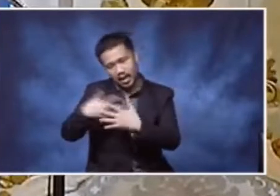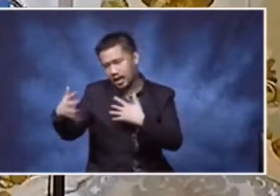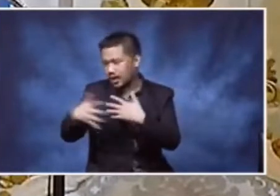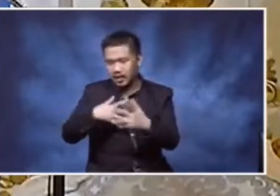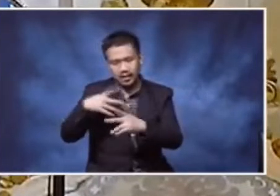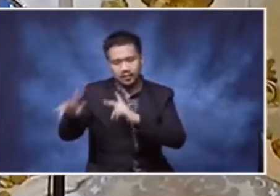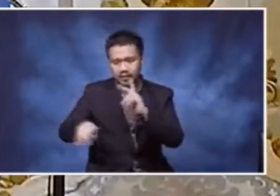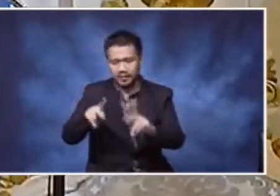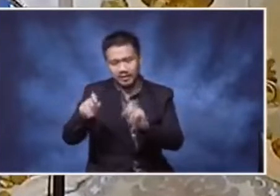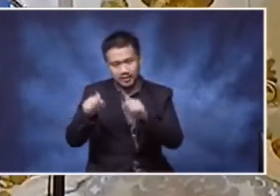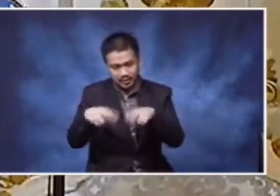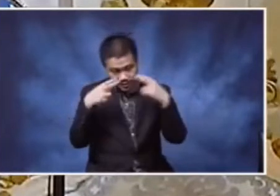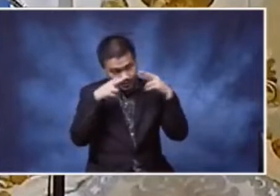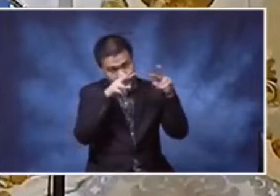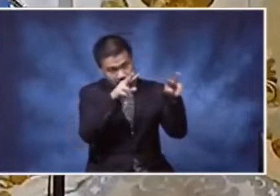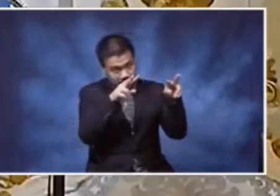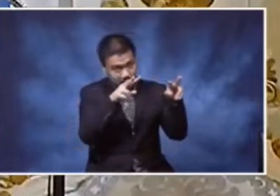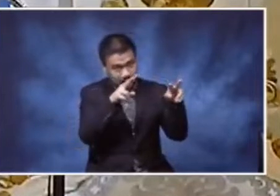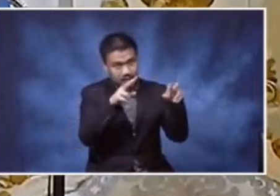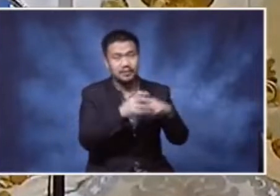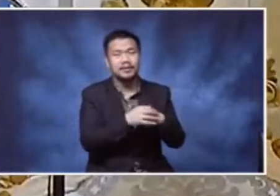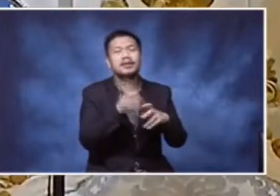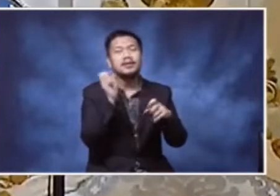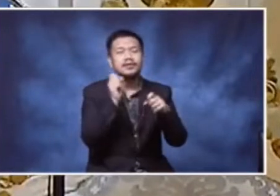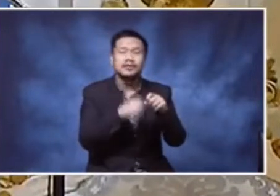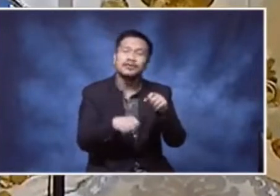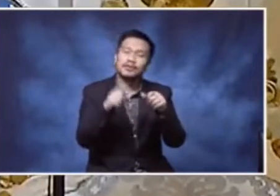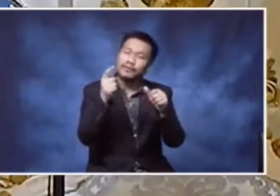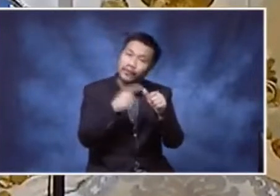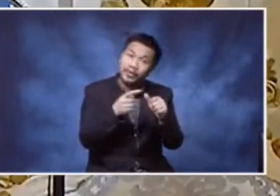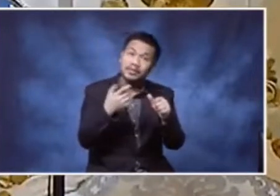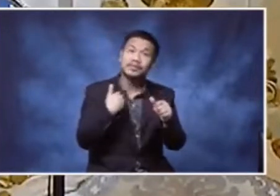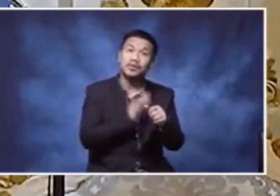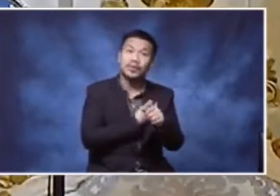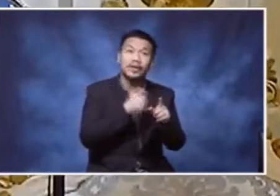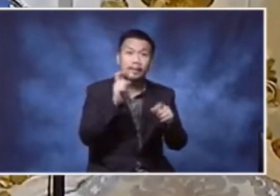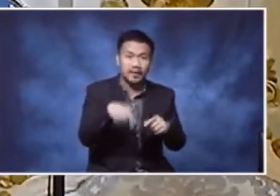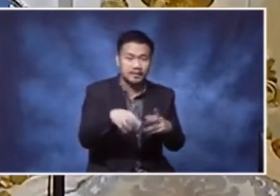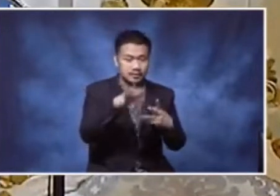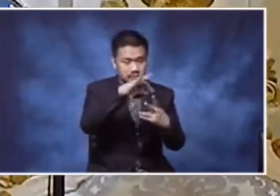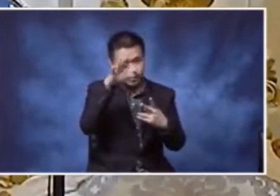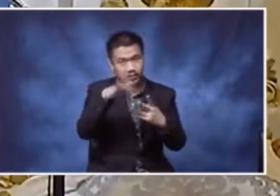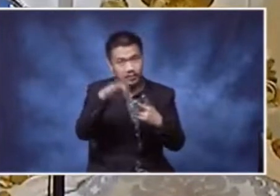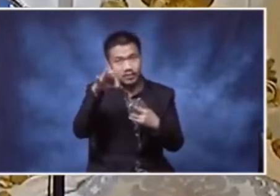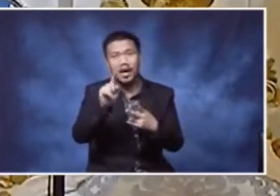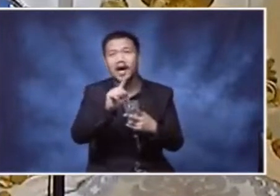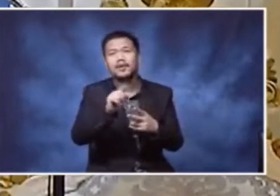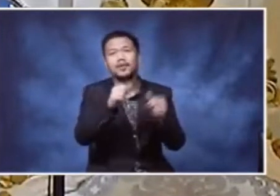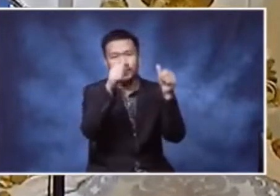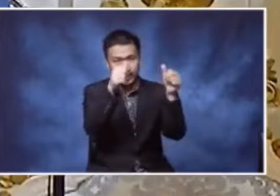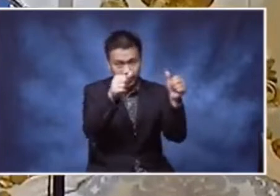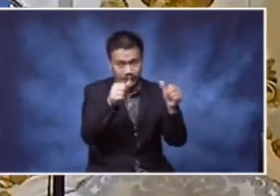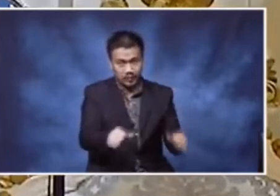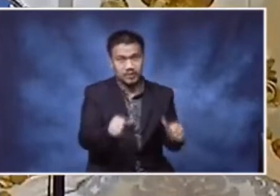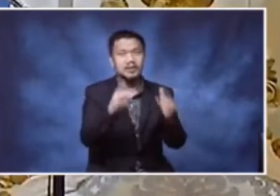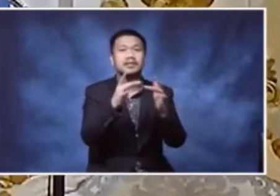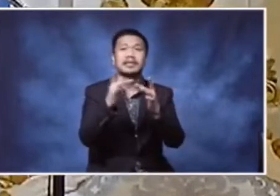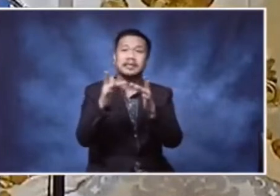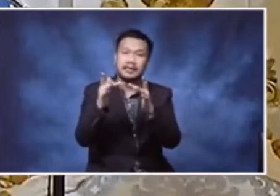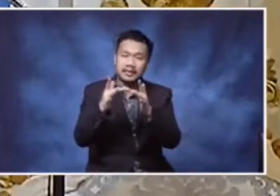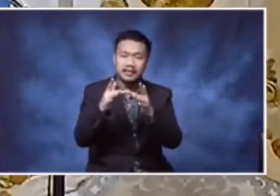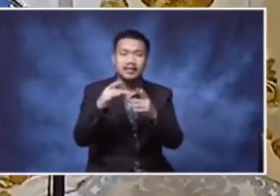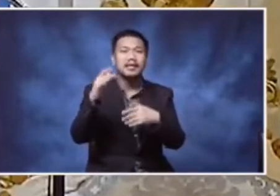yan. Kaya ibig sabihin po, una, maging mapili tayo sa ating nilalagay. At pangalawa,